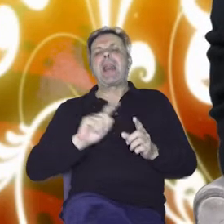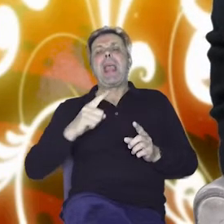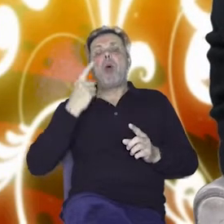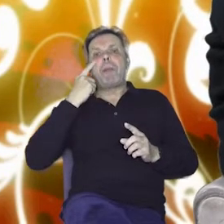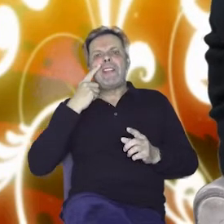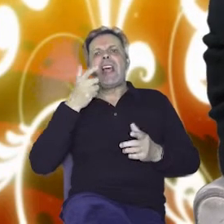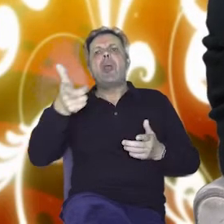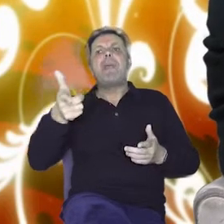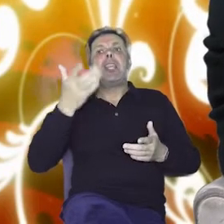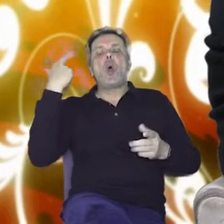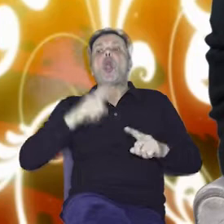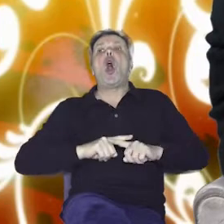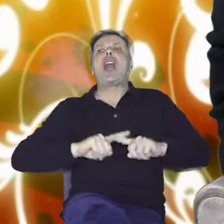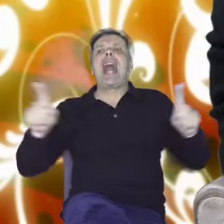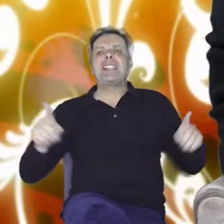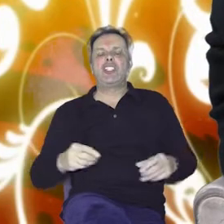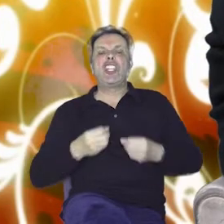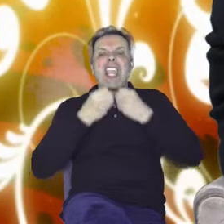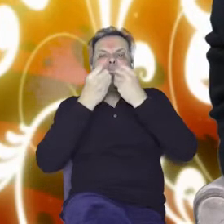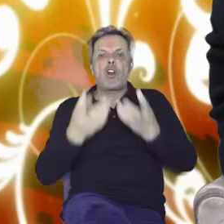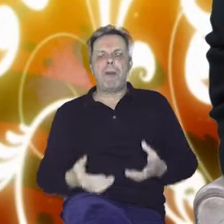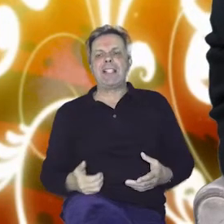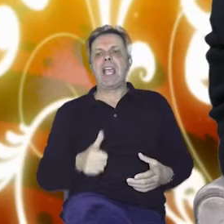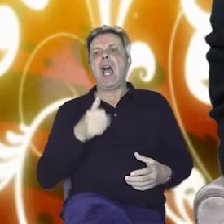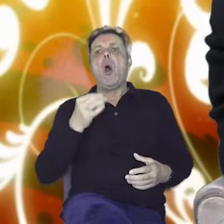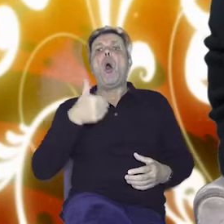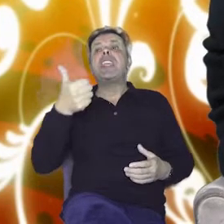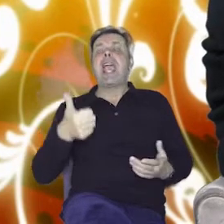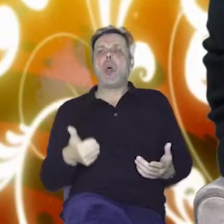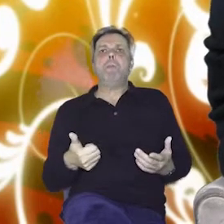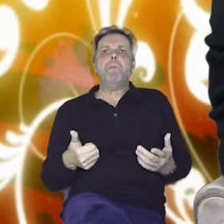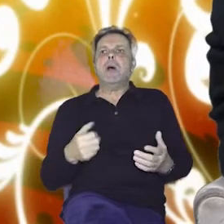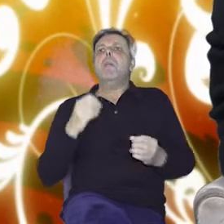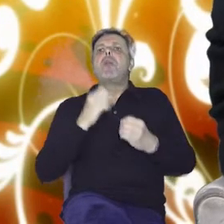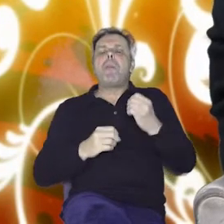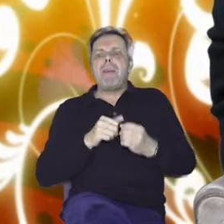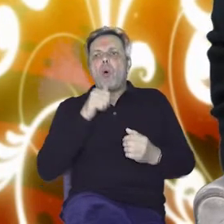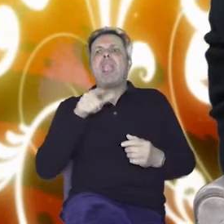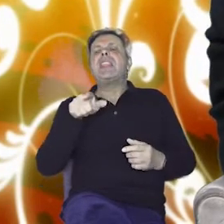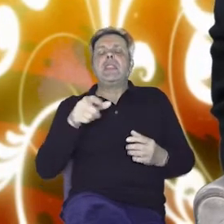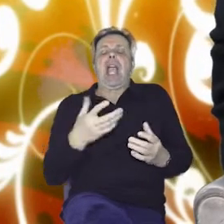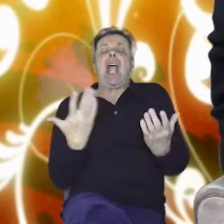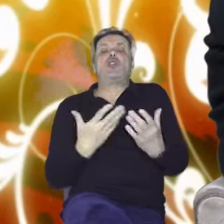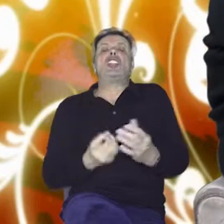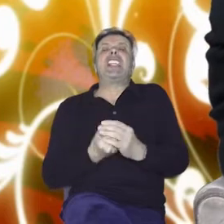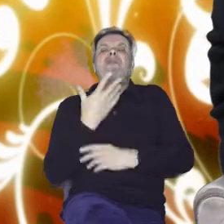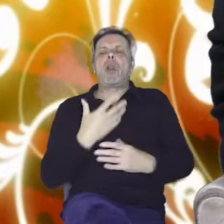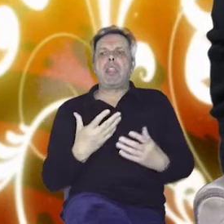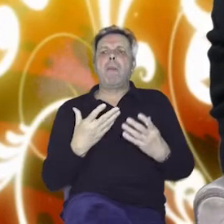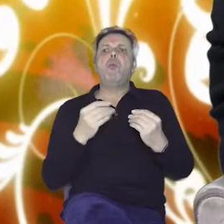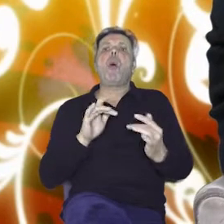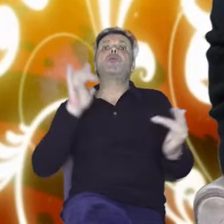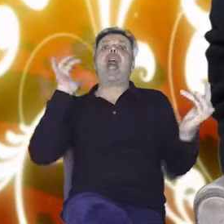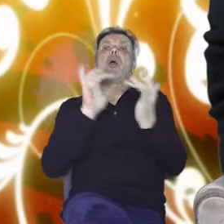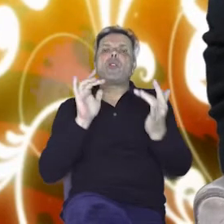toliko različitih informacija o jednom fenomenu, jednom problemu i da će se stvoriti često puta i